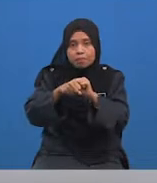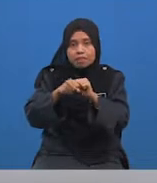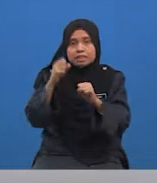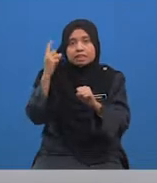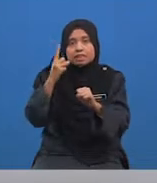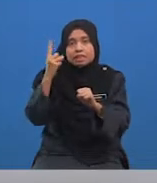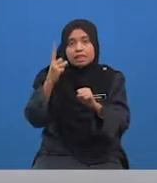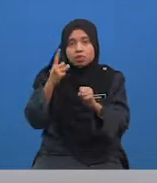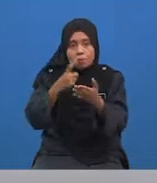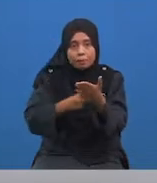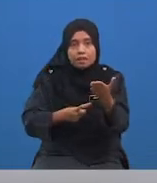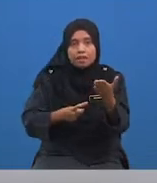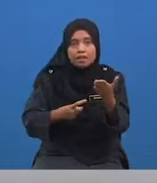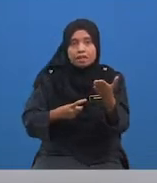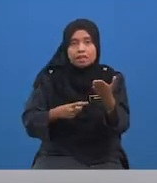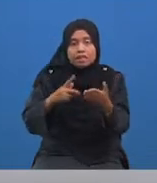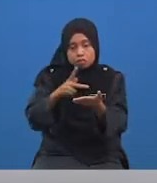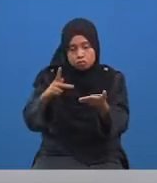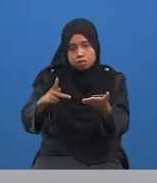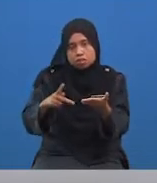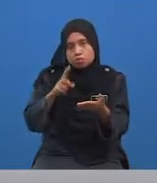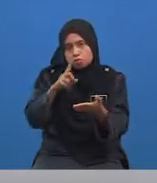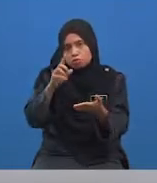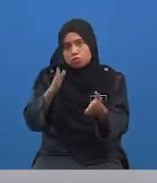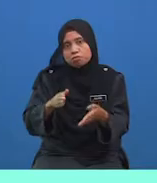sentiasa menghargai karya seseorang itu.